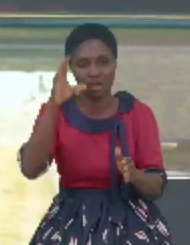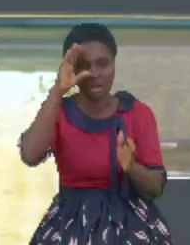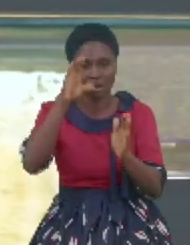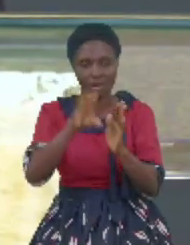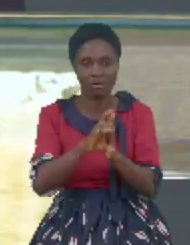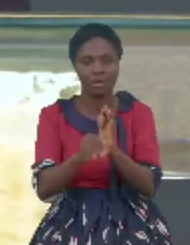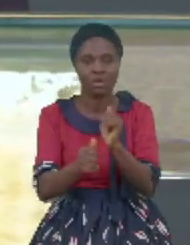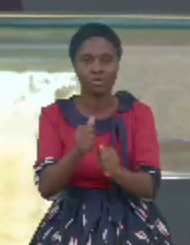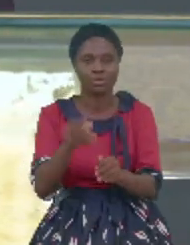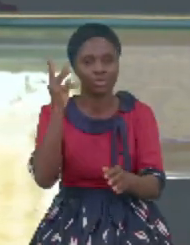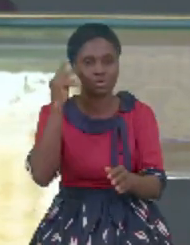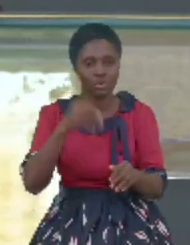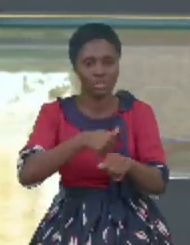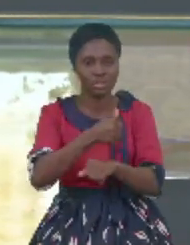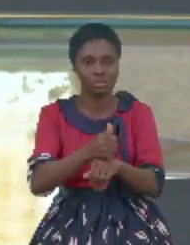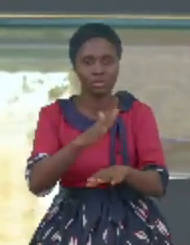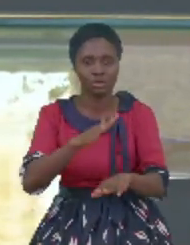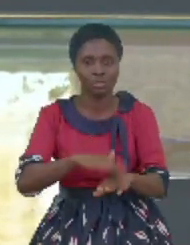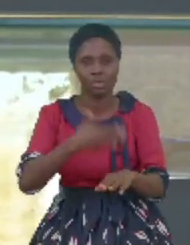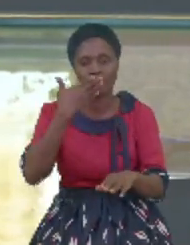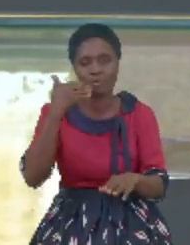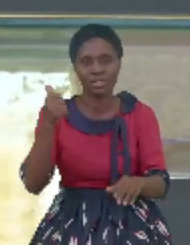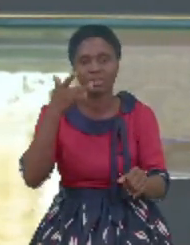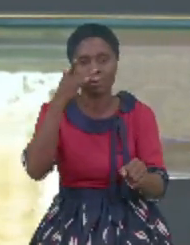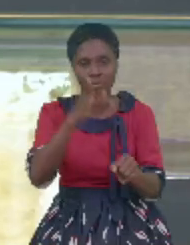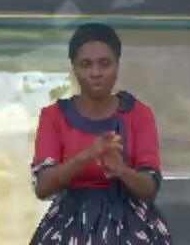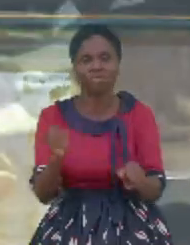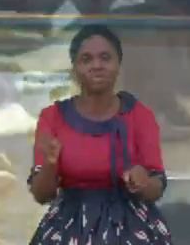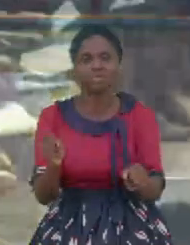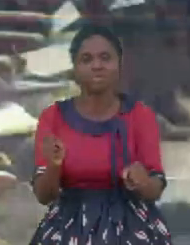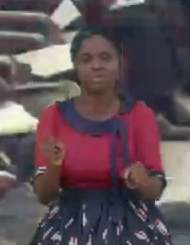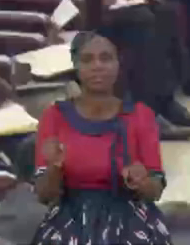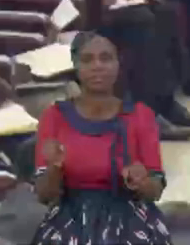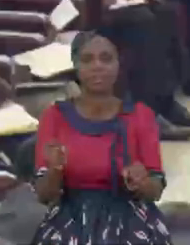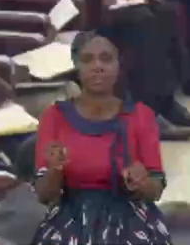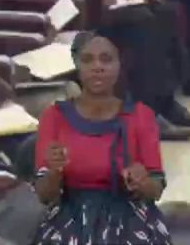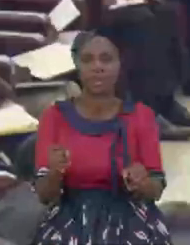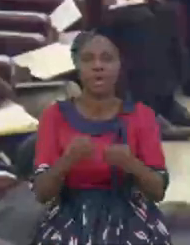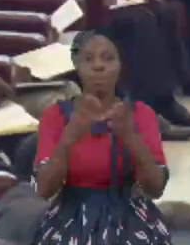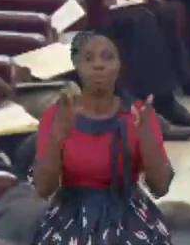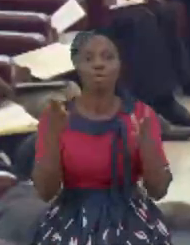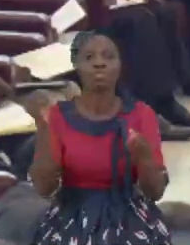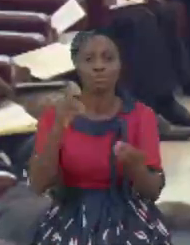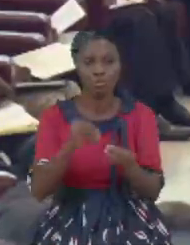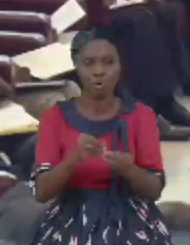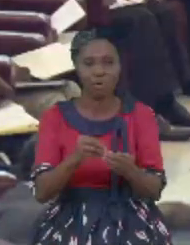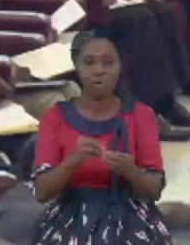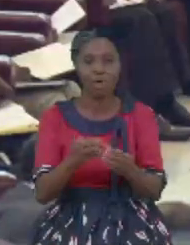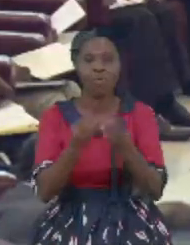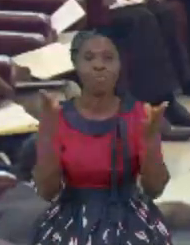promesses. Tout ce que le peuple de Juda a obtenu, vous en aurez, vous